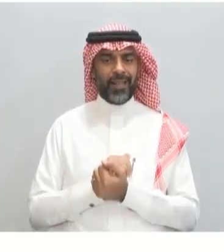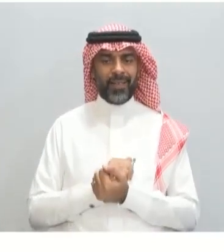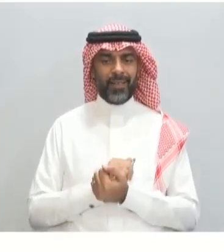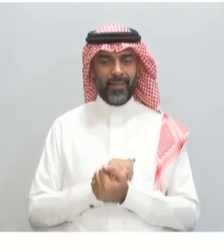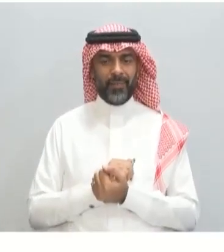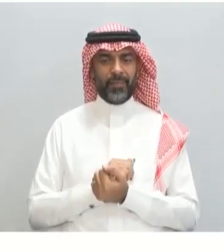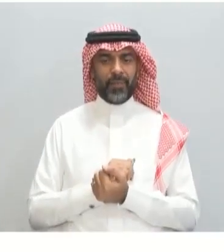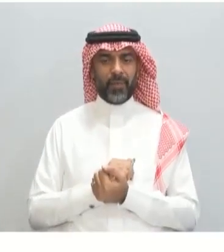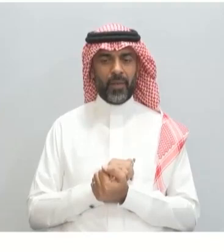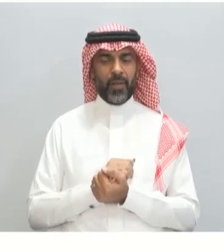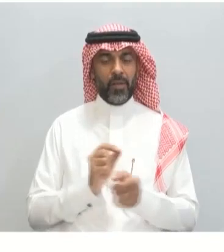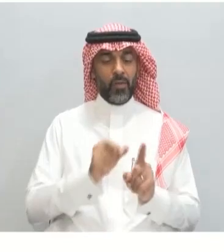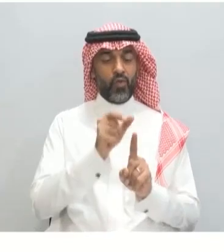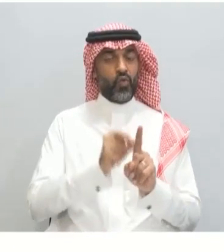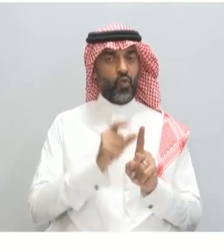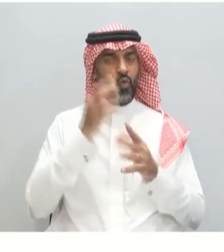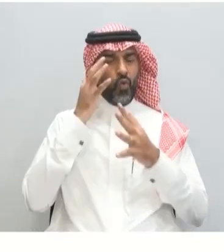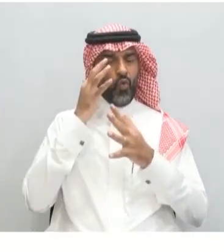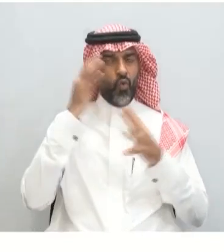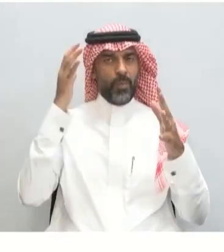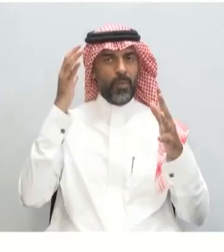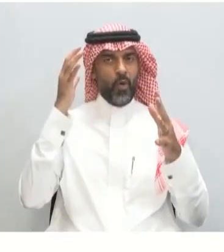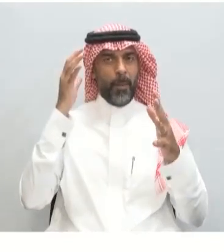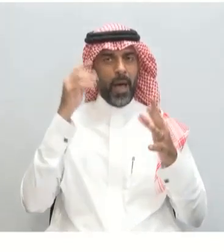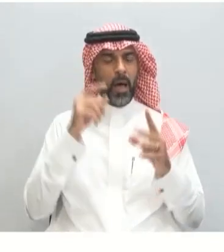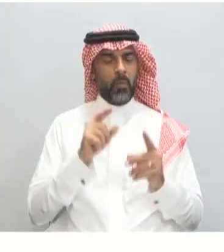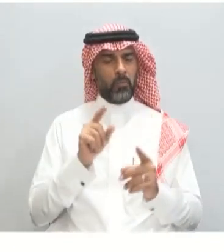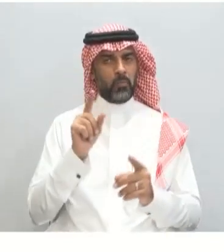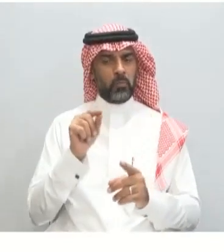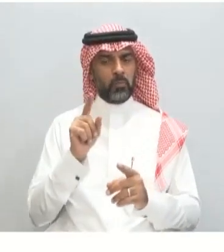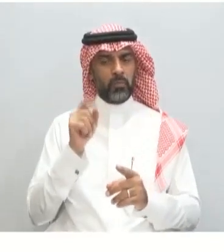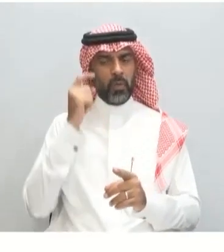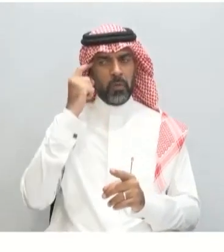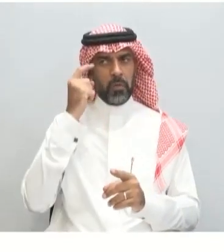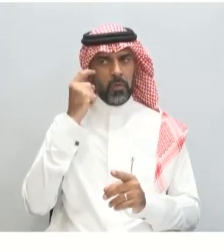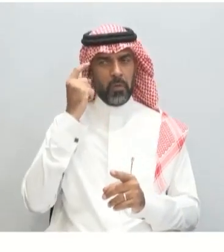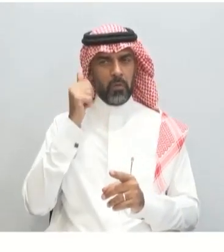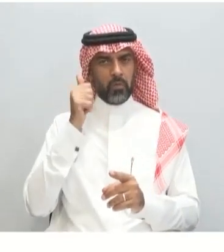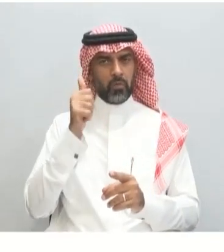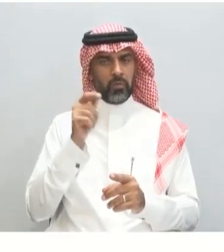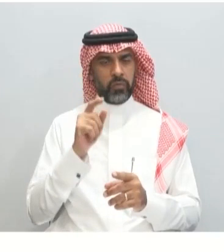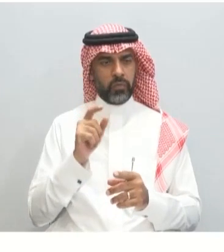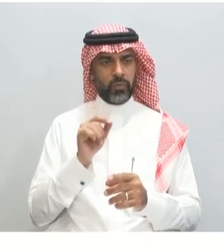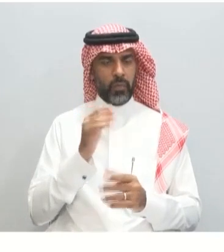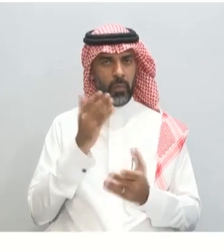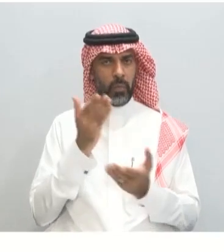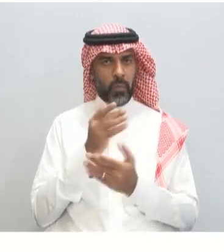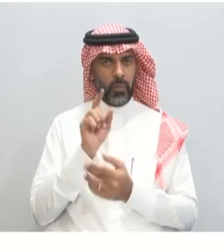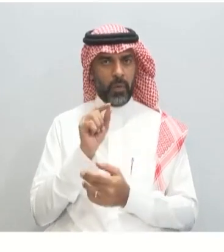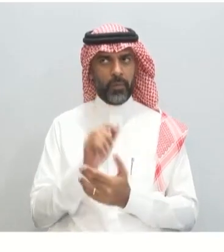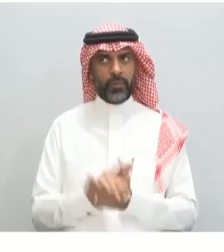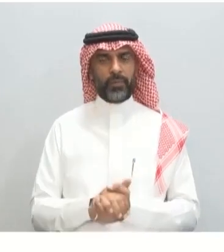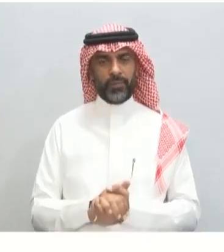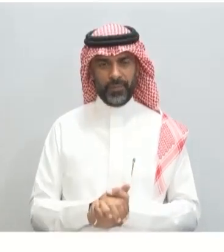بالاضافه الى ابداع المسلمين في حضاريا وهذا ظل